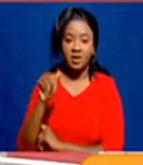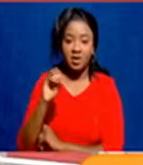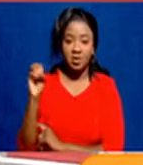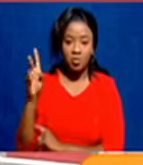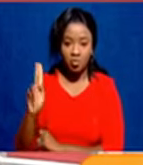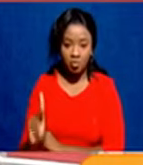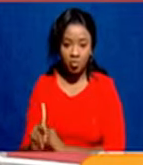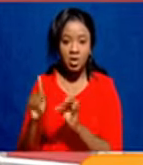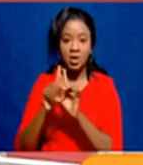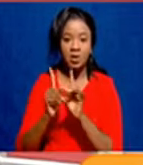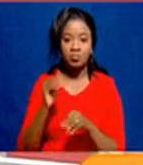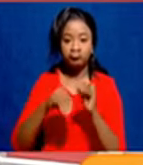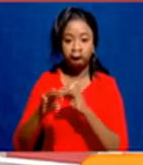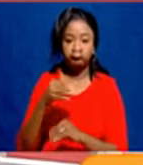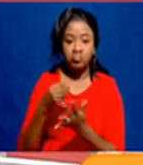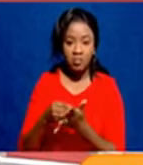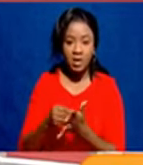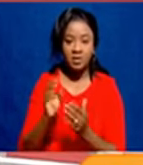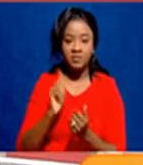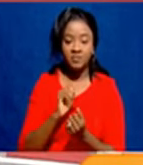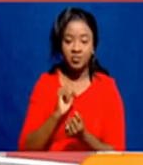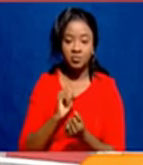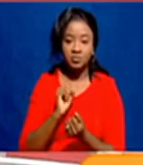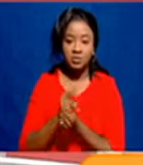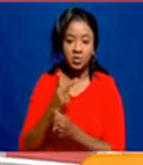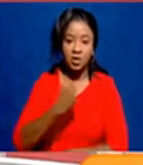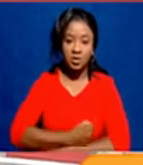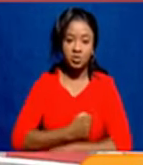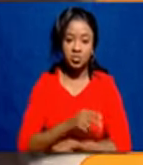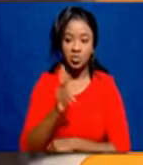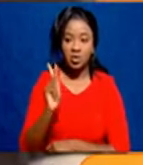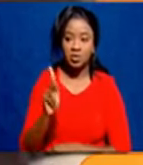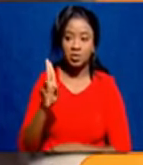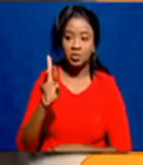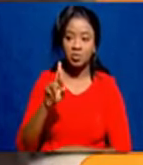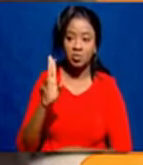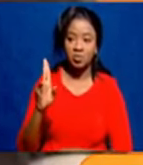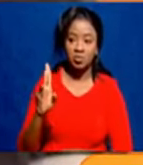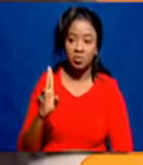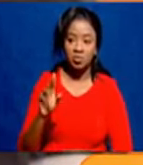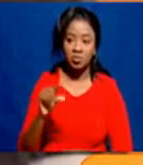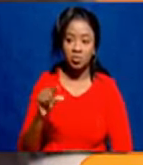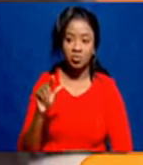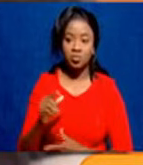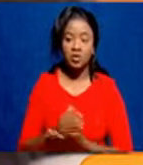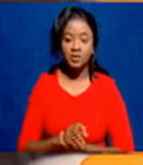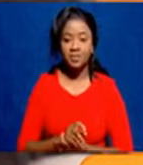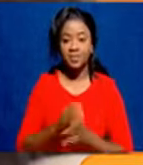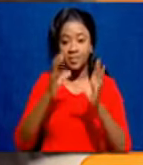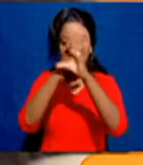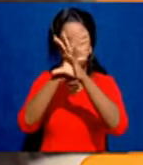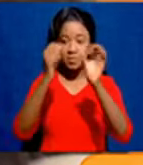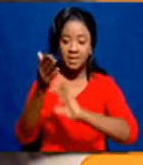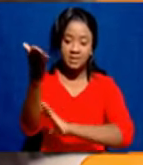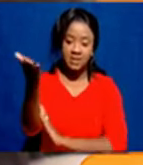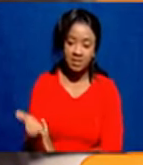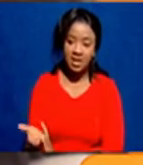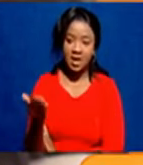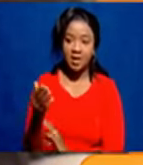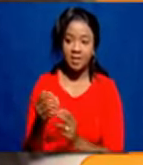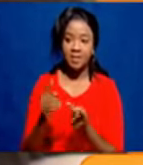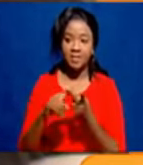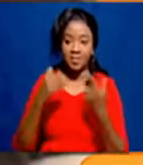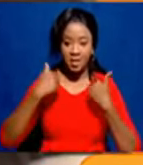kisha kuchangisha pesa katika shule ya upili ya Kurugung. Rais hako pale. Niko